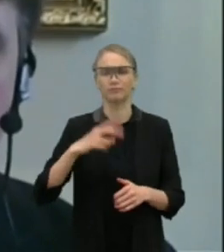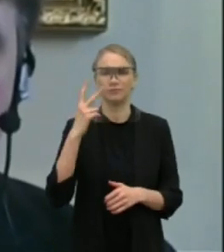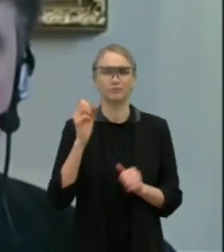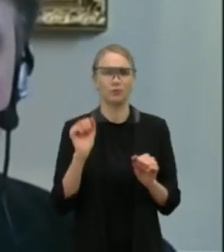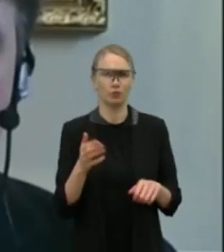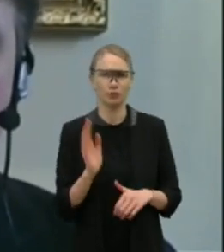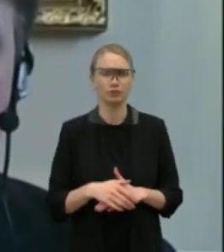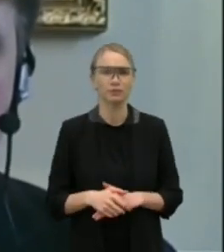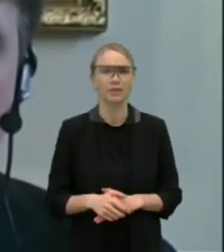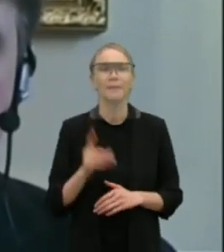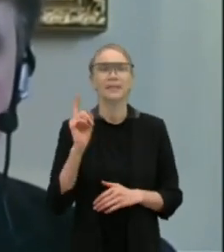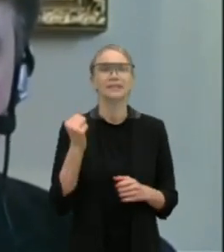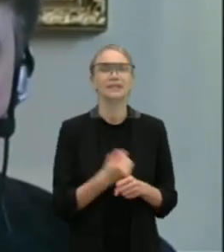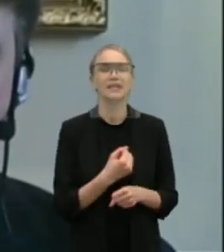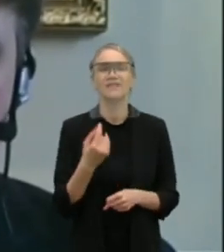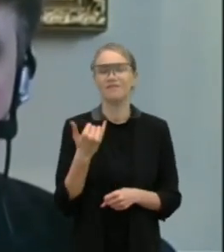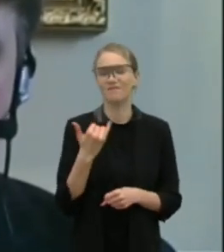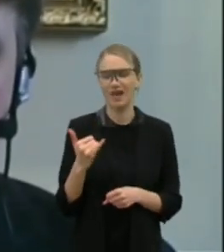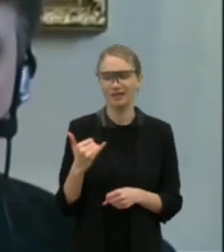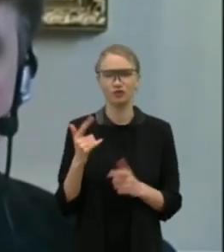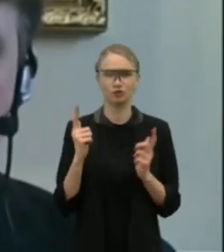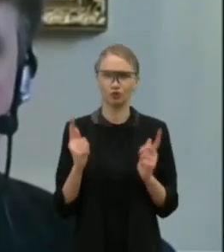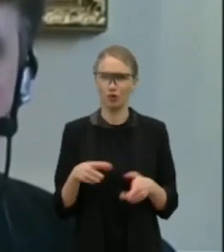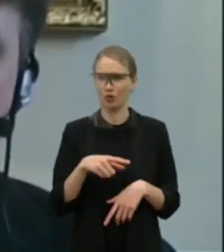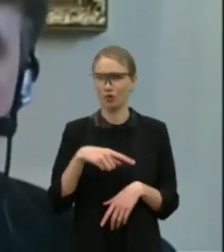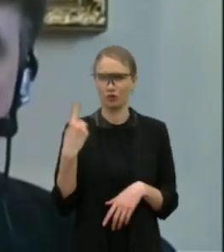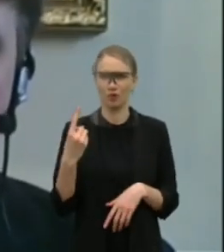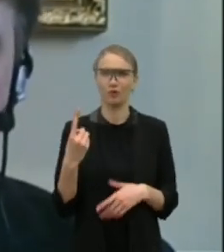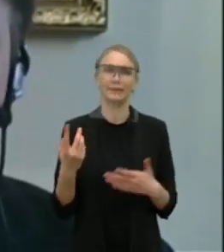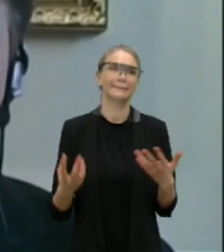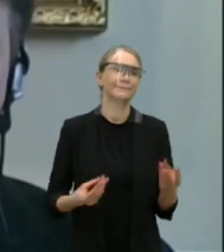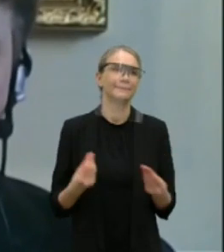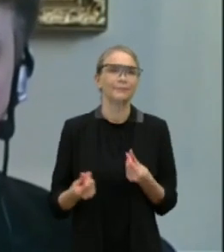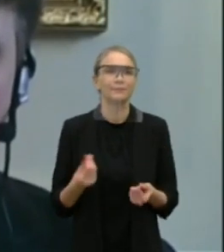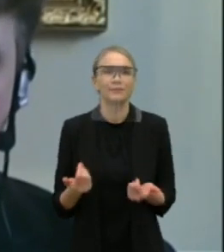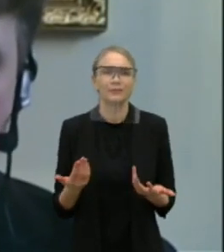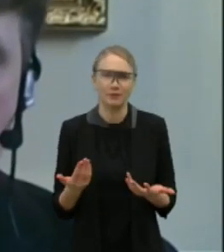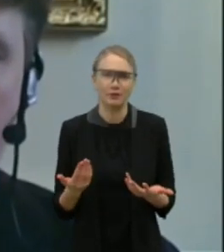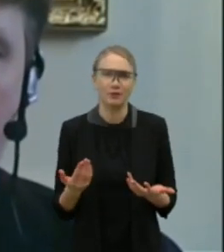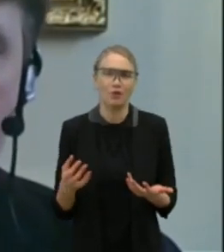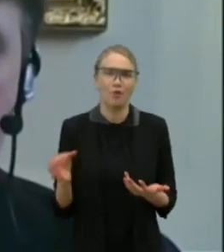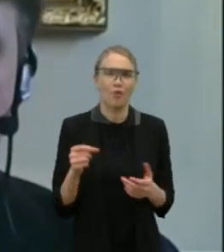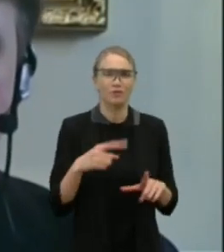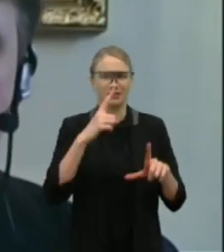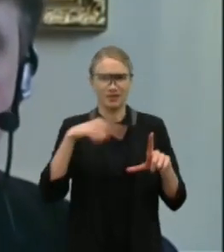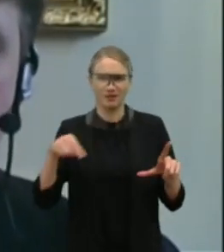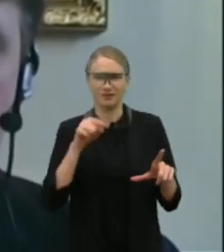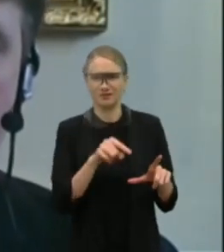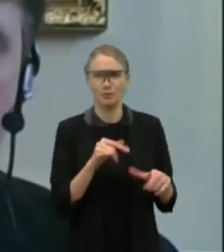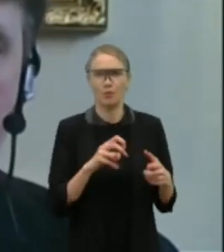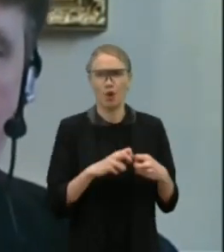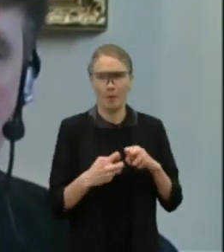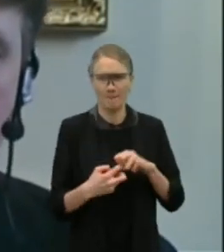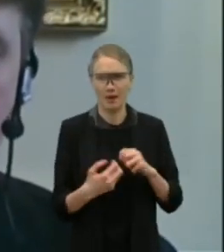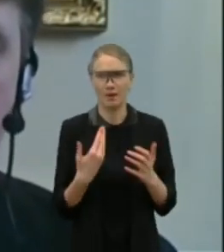tikrai reikėtų na, vertinti, kad tai jo jisai yra tikrai nemažai to, mes kaip vadiname tokio epidemiologinio triukšmo. Bet vis dėlto aš noriu